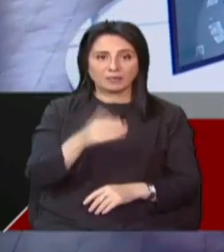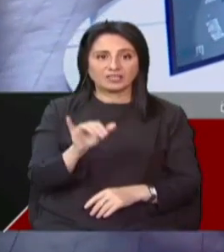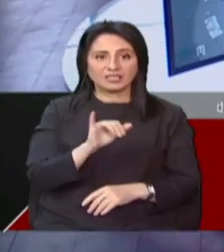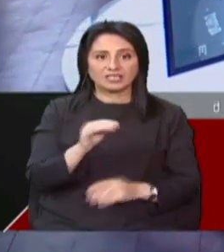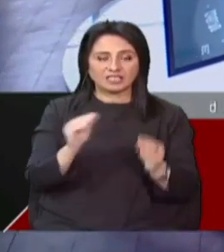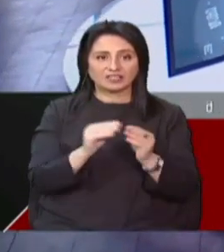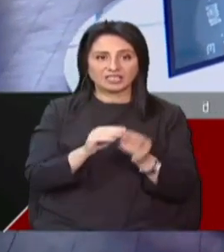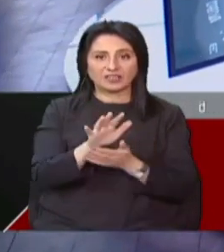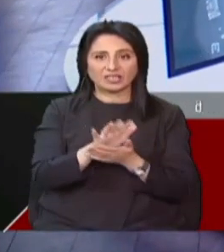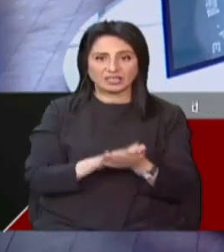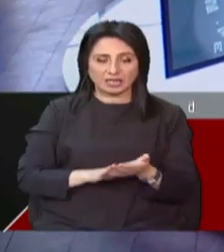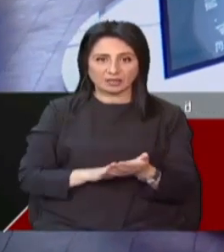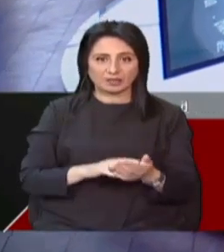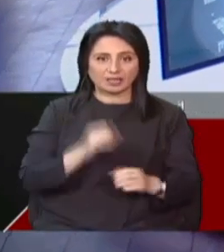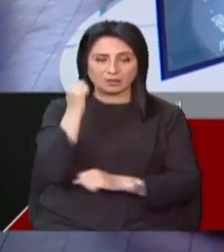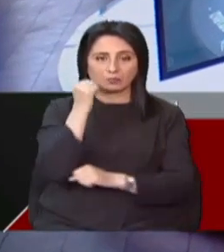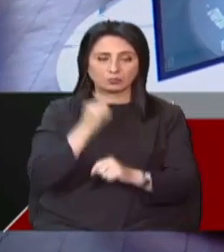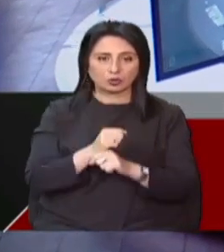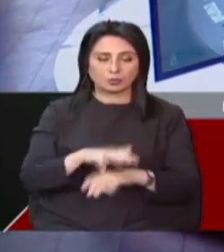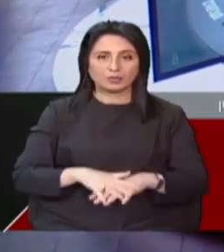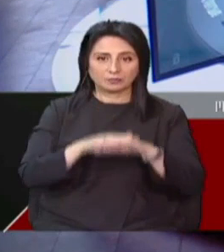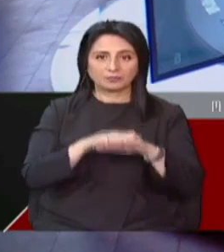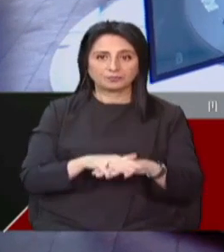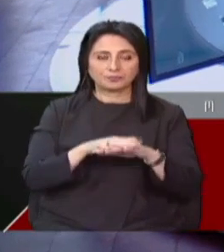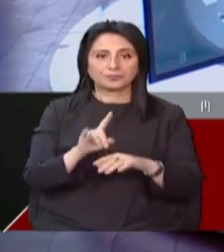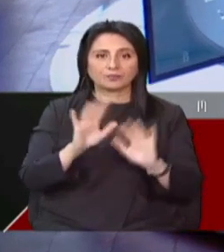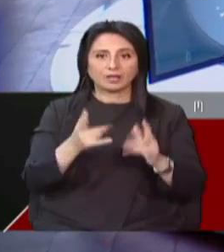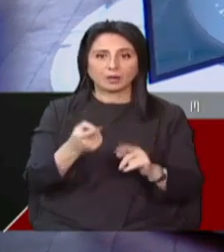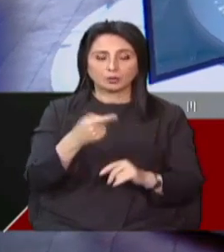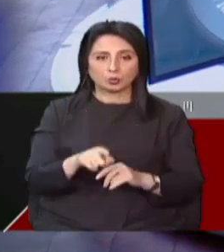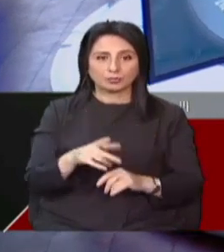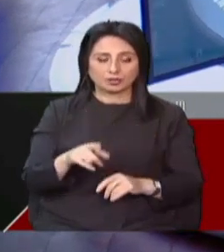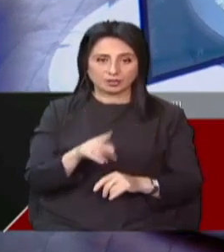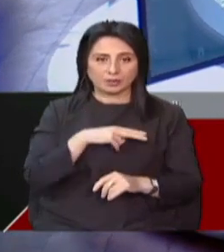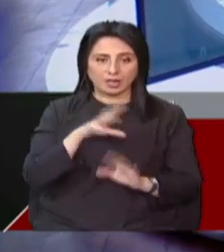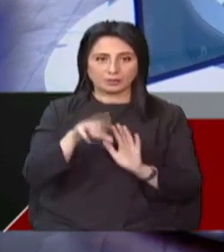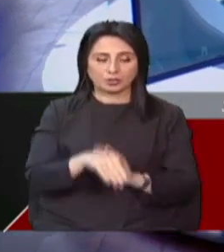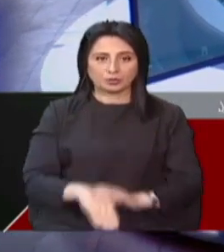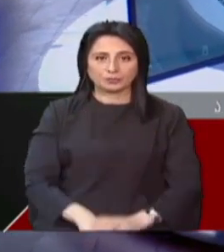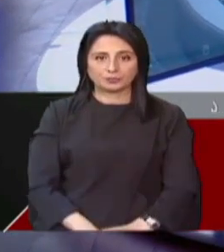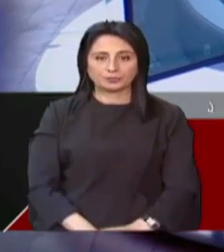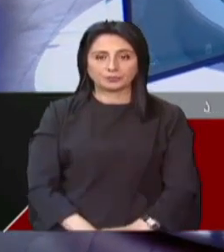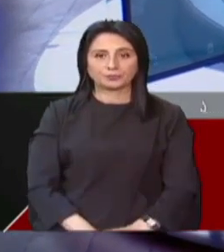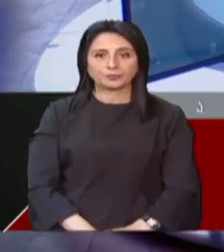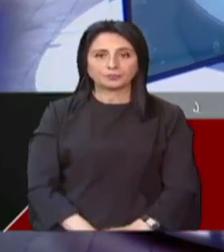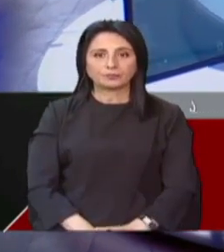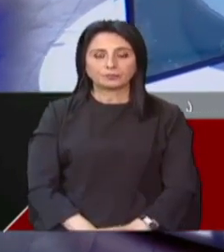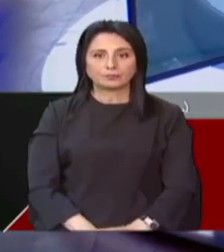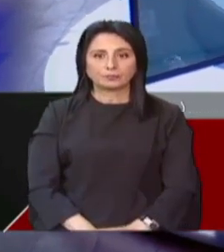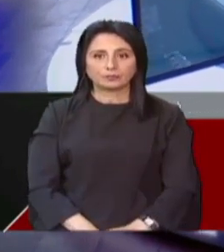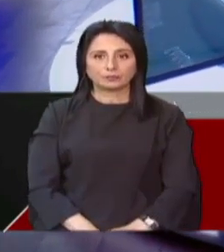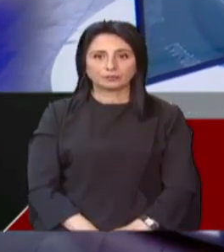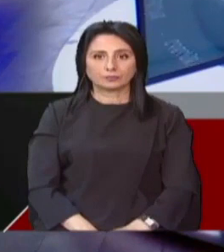sadats isav grdzeldeba magharoelta protesti. Tatia, ra xdeba am tsutebši sakanomdevlo organos tsin.